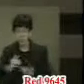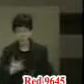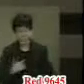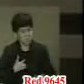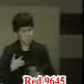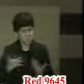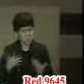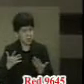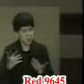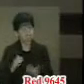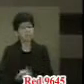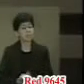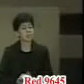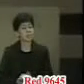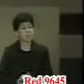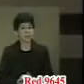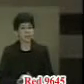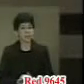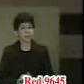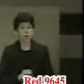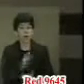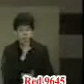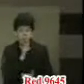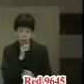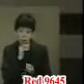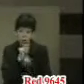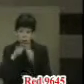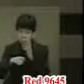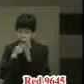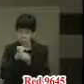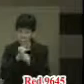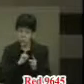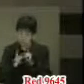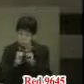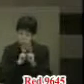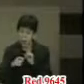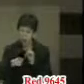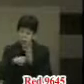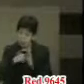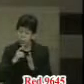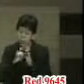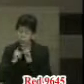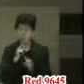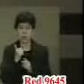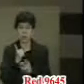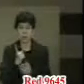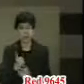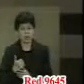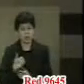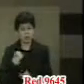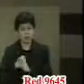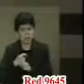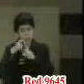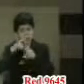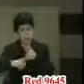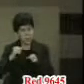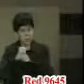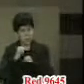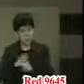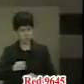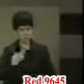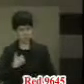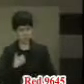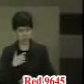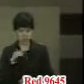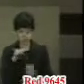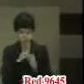ไม่มีหรอกครับไม่มีแต่ถ้าอะไรมันเป็นเหตุที่จ้องพูดกันก็พูดไปแค่นั้นเองไม่มีพฤติการที่ผมจะไปแสดง